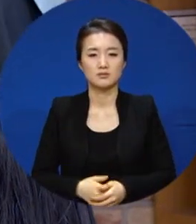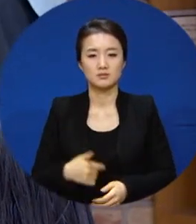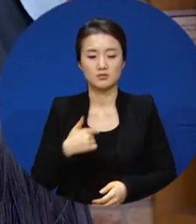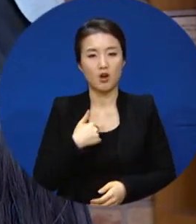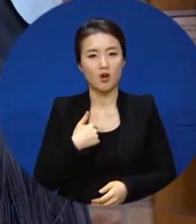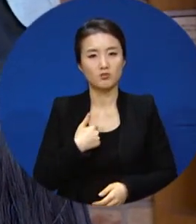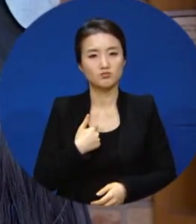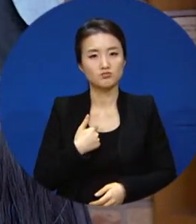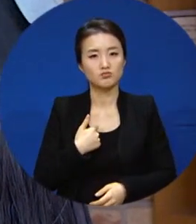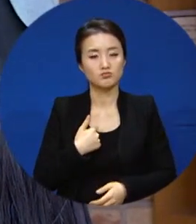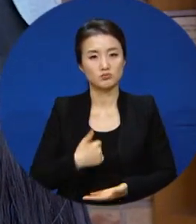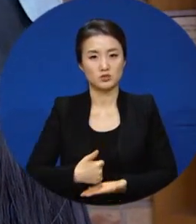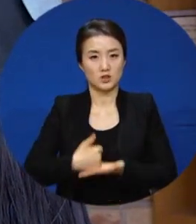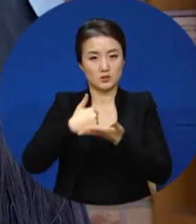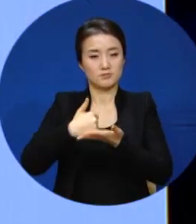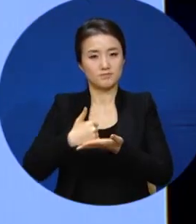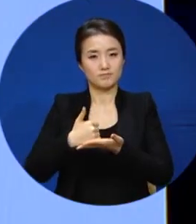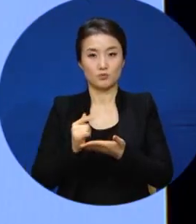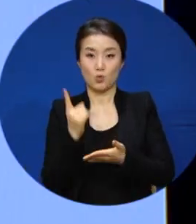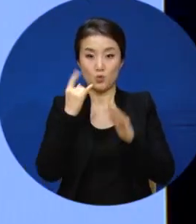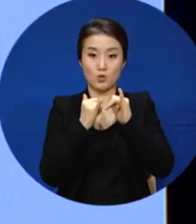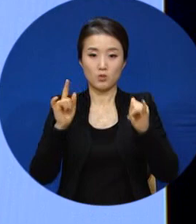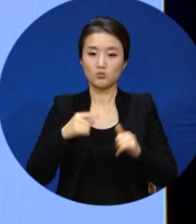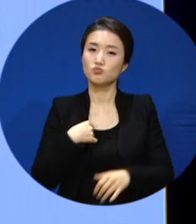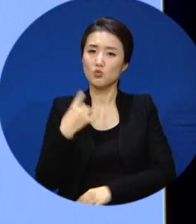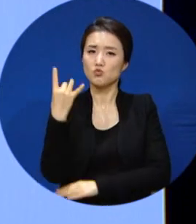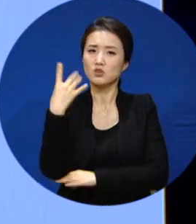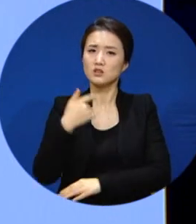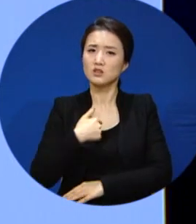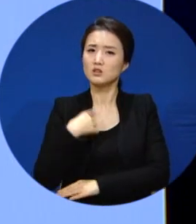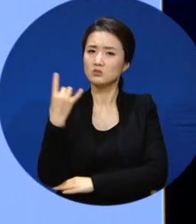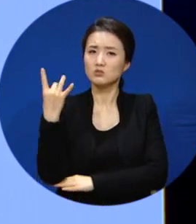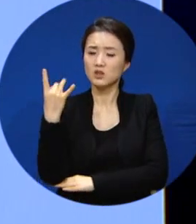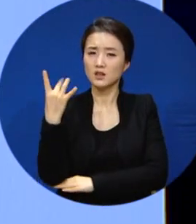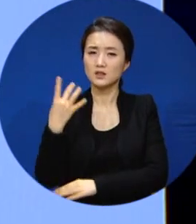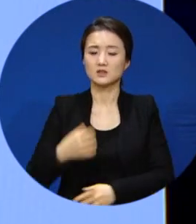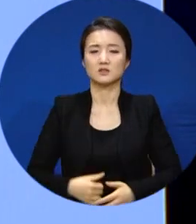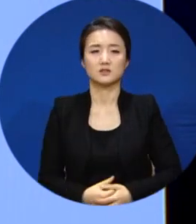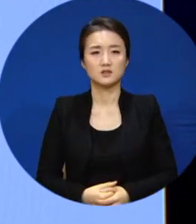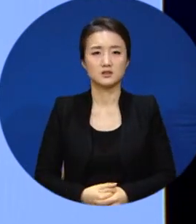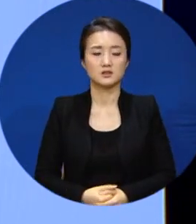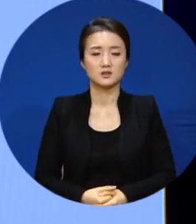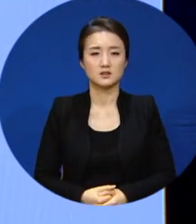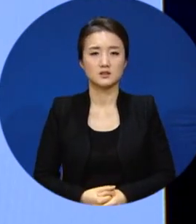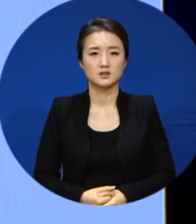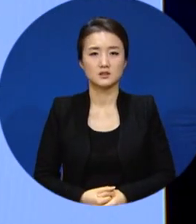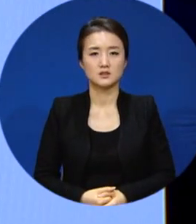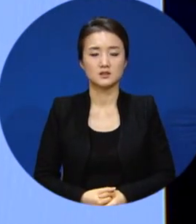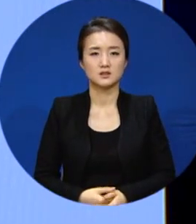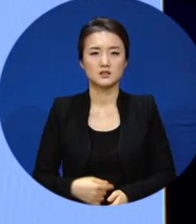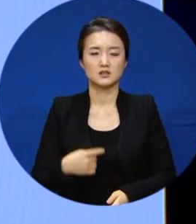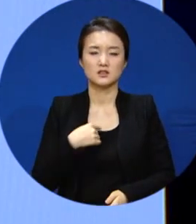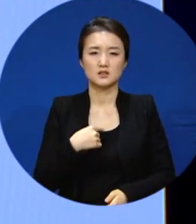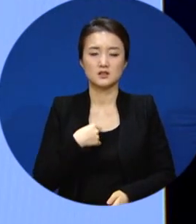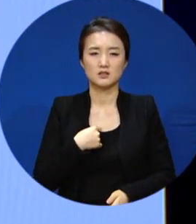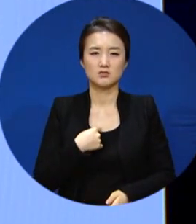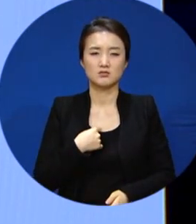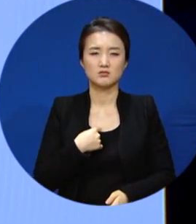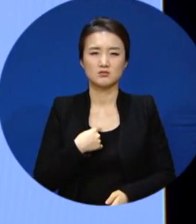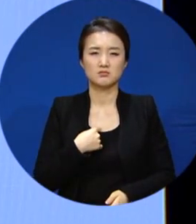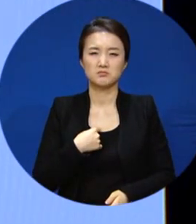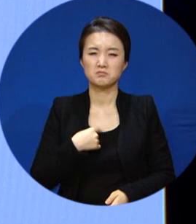난 원래 이런 사람이야 남들보다 비교 않아 그리 사람들은 난 이래 얼른 아니라 이거 비해 한다는 건 아니에요 난 원래